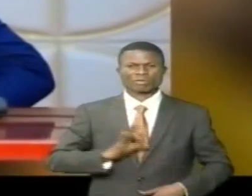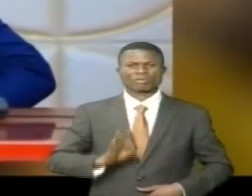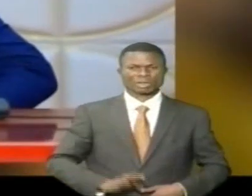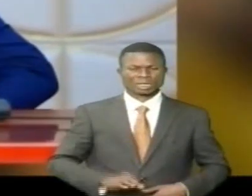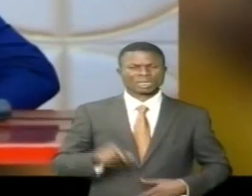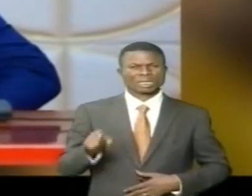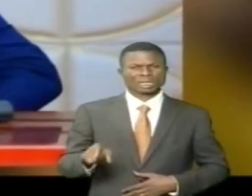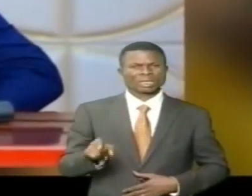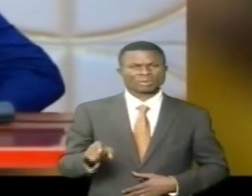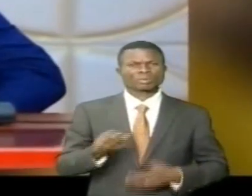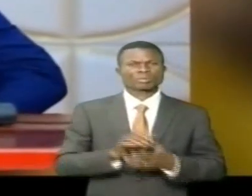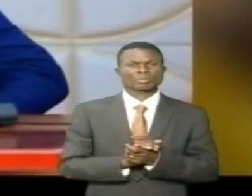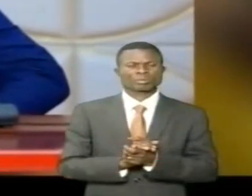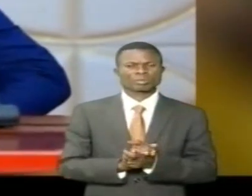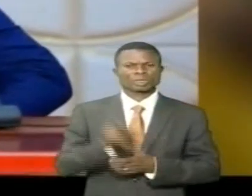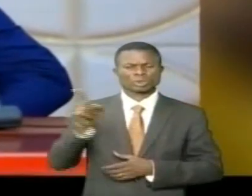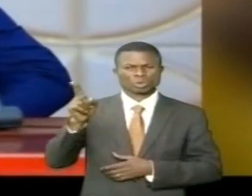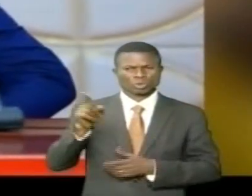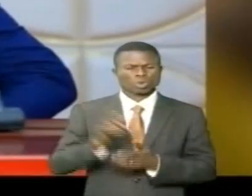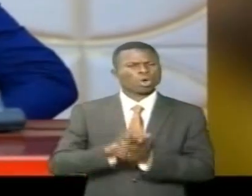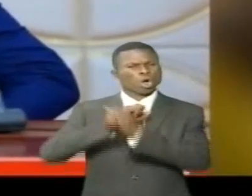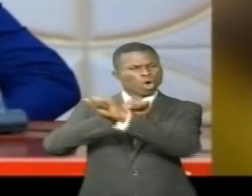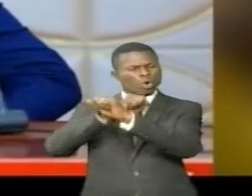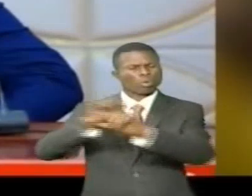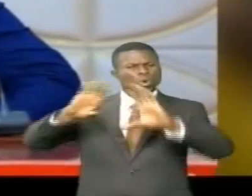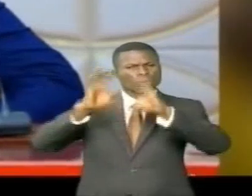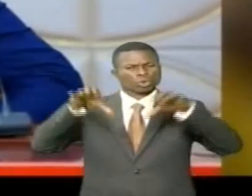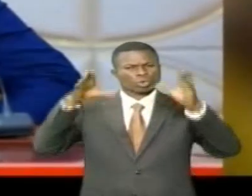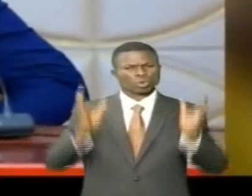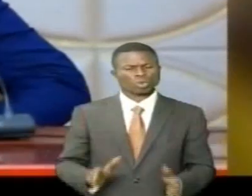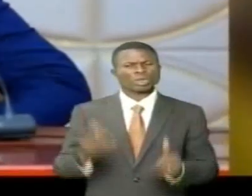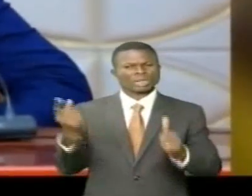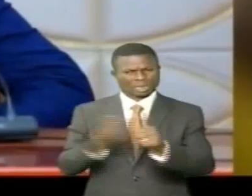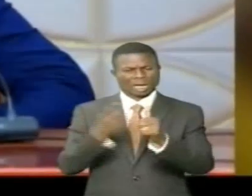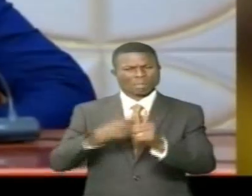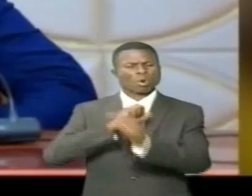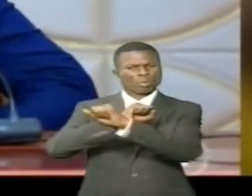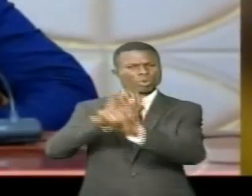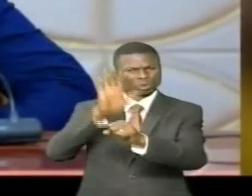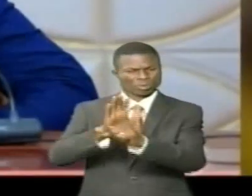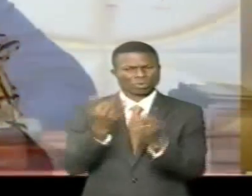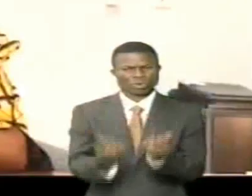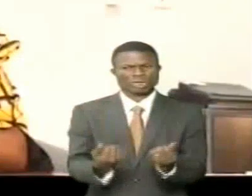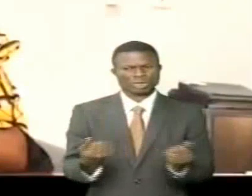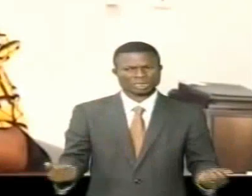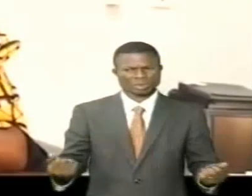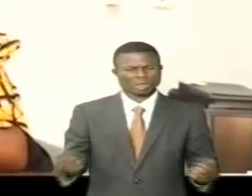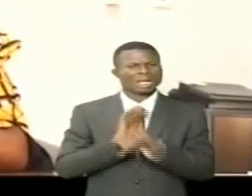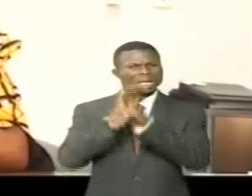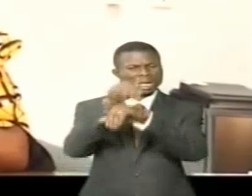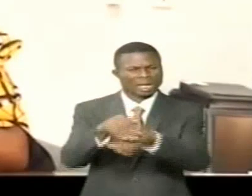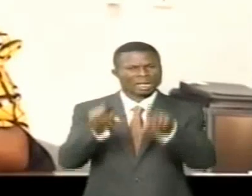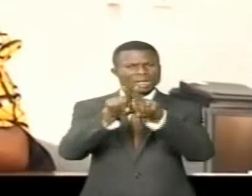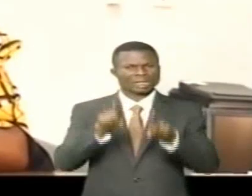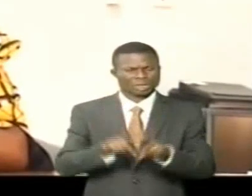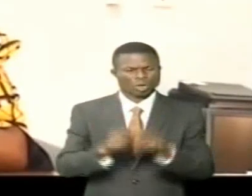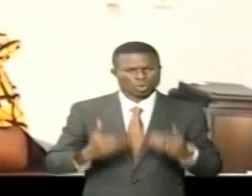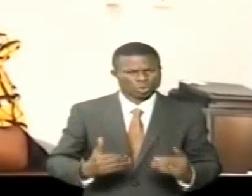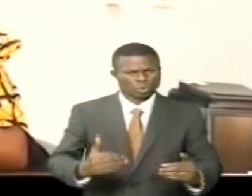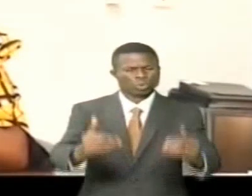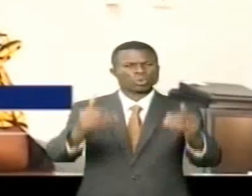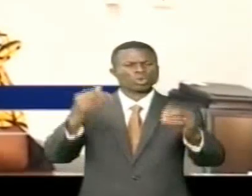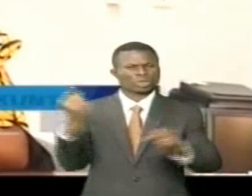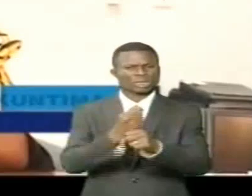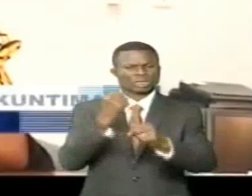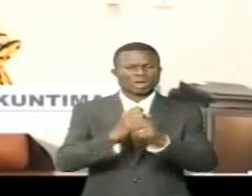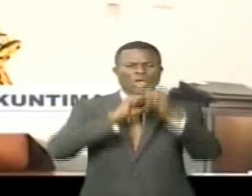Tshilombo, qui est de protéger tous les Congolais et plus spécialement les enfants. Il s'engage ainsi à continuer son action de promotion